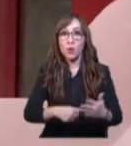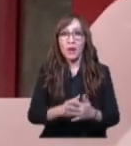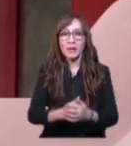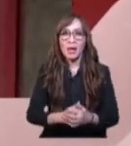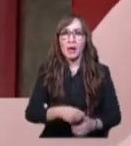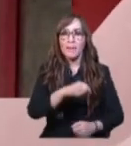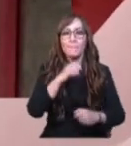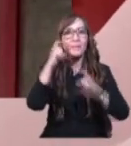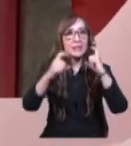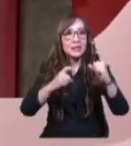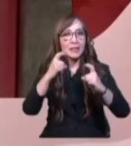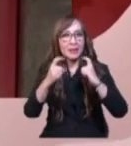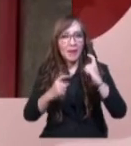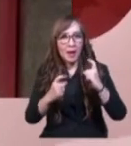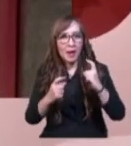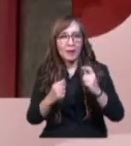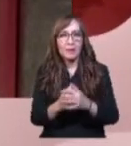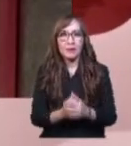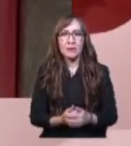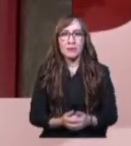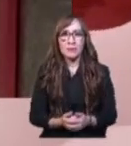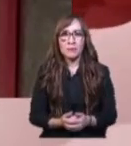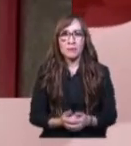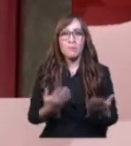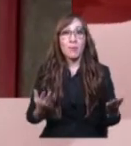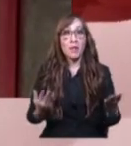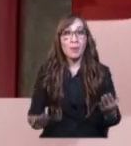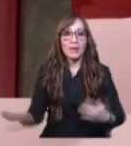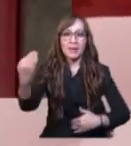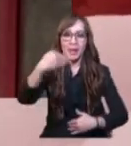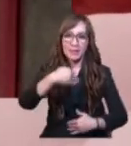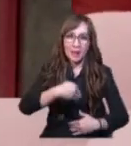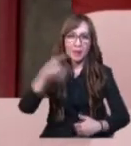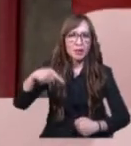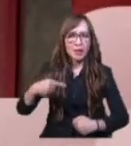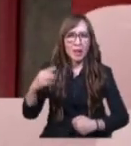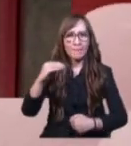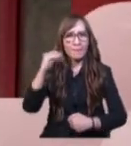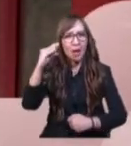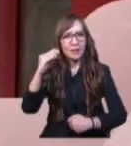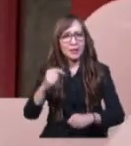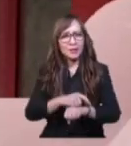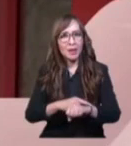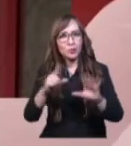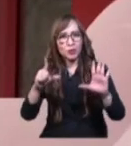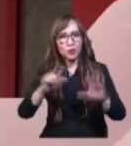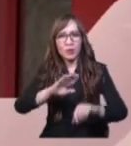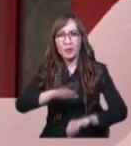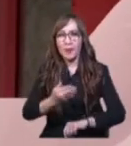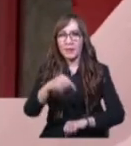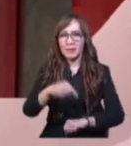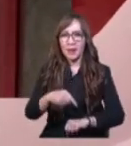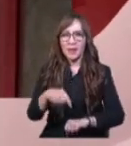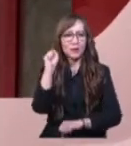kabar. Biasanya si Tante Elin datang setiap pagi jam 7 pagi isi kopi, sekarang nggak bisa gimana. Kami bertegur